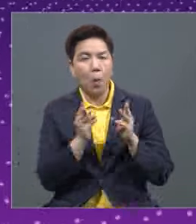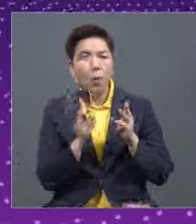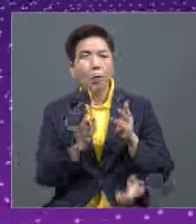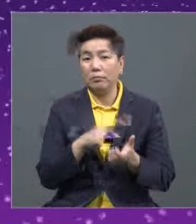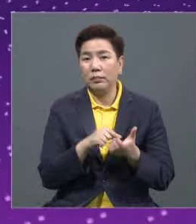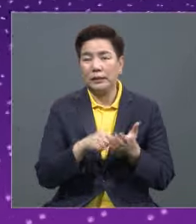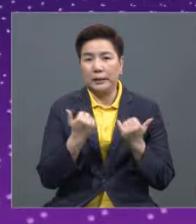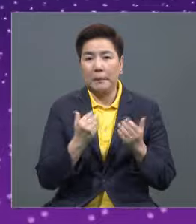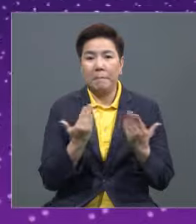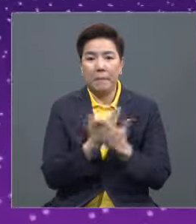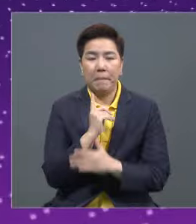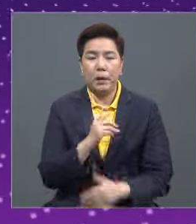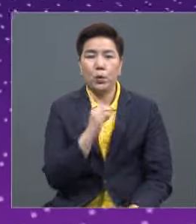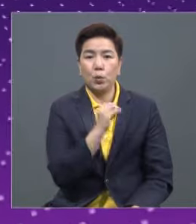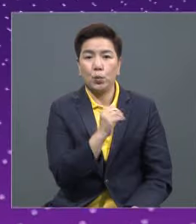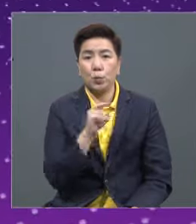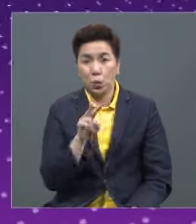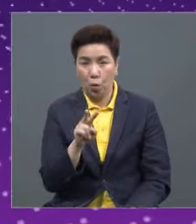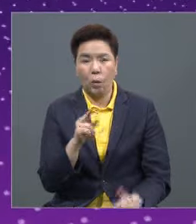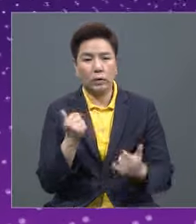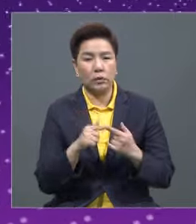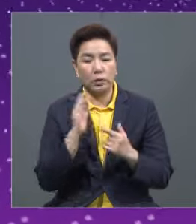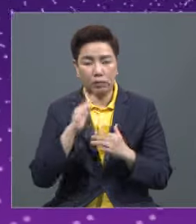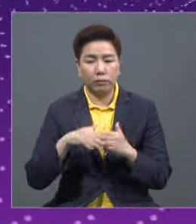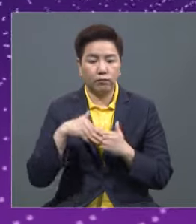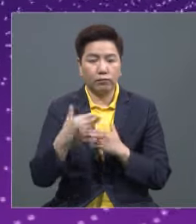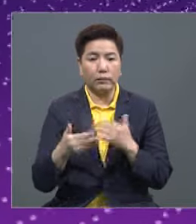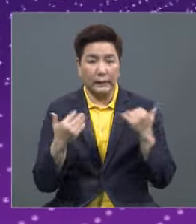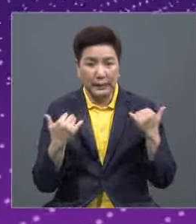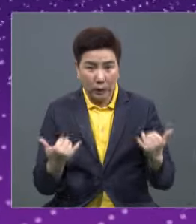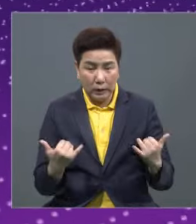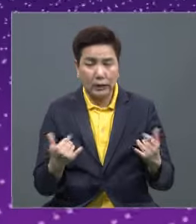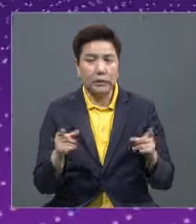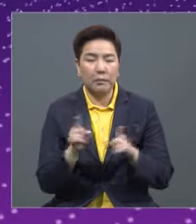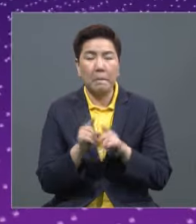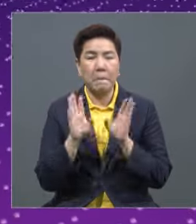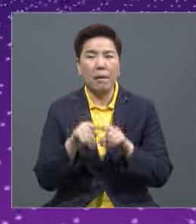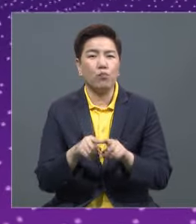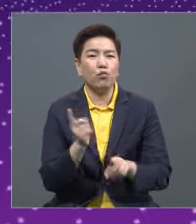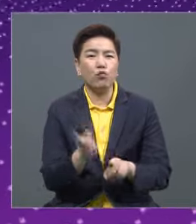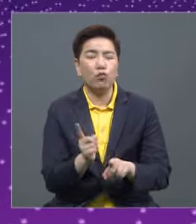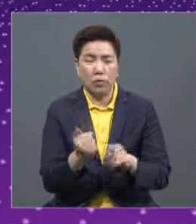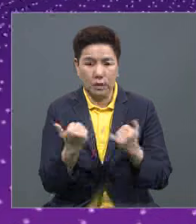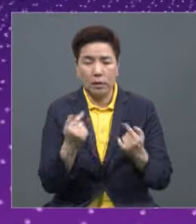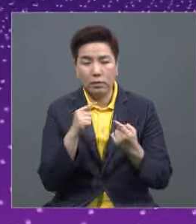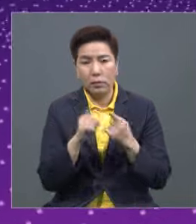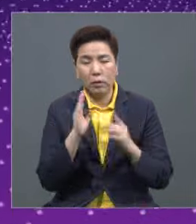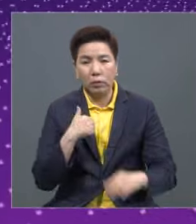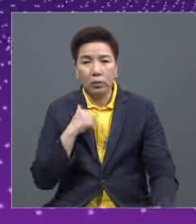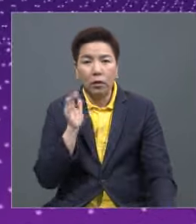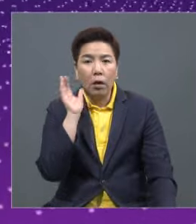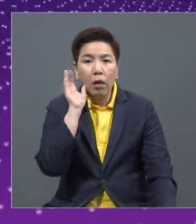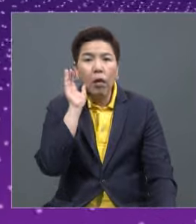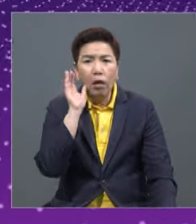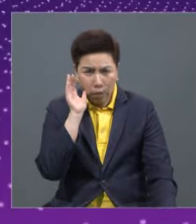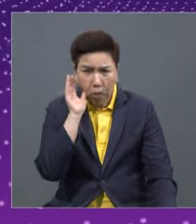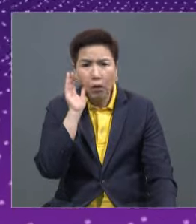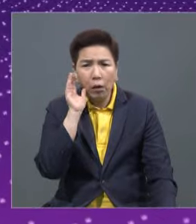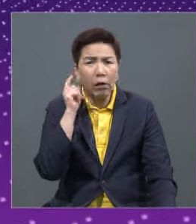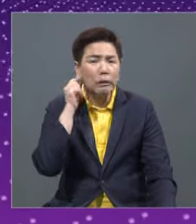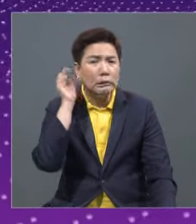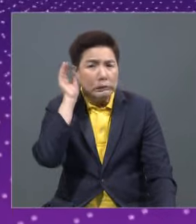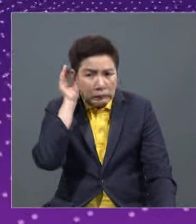เป็นเบอร์ 02แบบนี้เนี่ยนะครับล่าสุดเนี่ยนะครับแม้ว่าจะเป็นมุกแบบนี้แต่ก็มีคนหลงเชื่อค่ะคราว